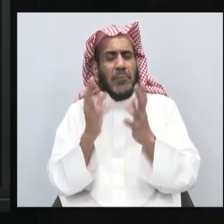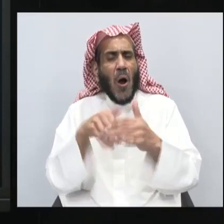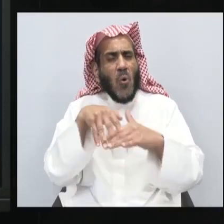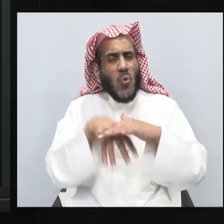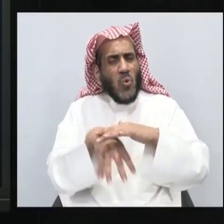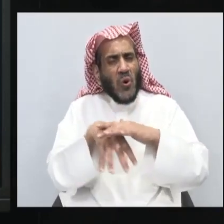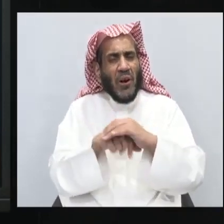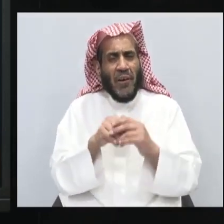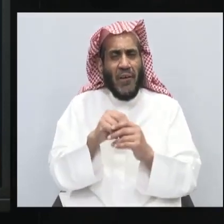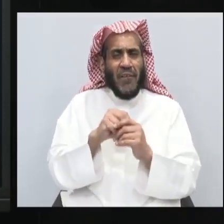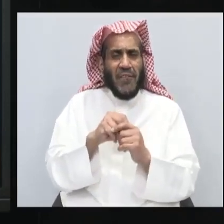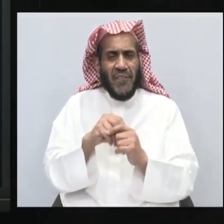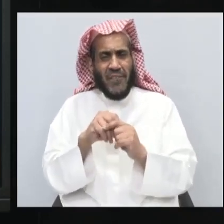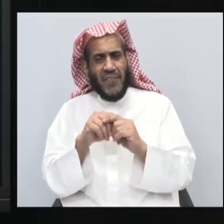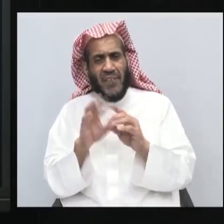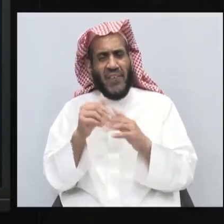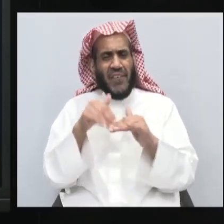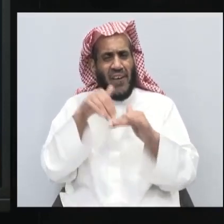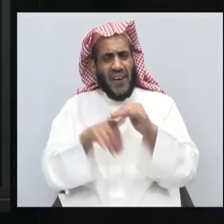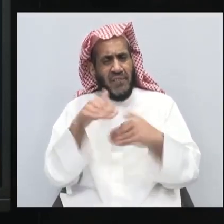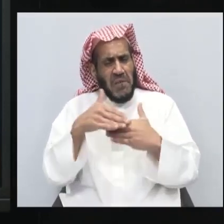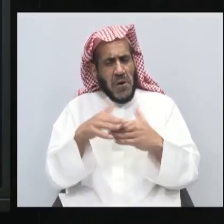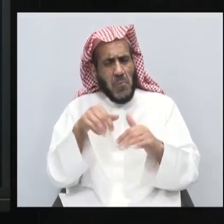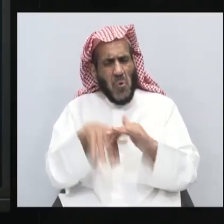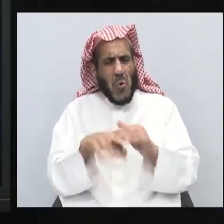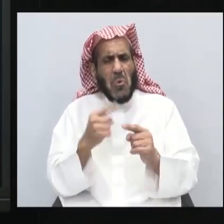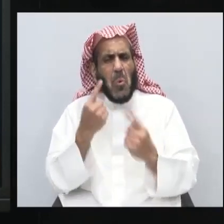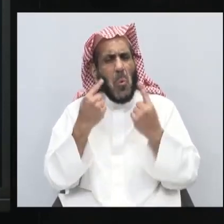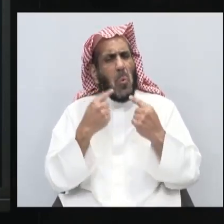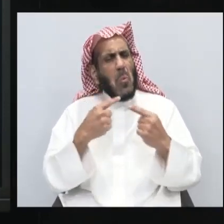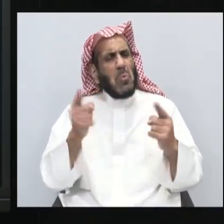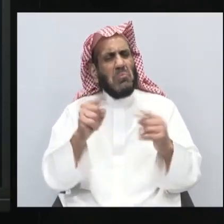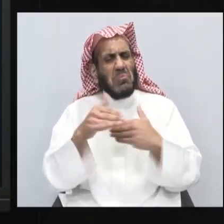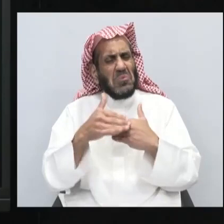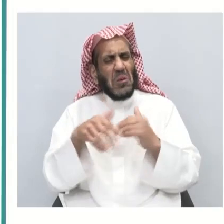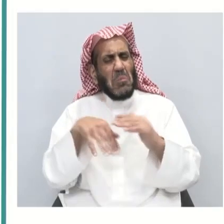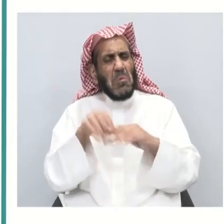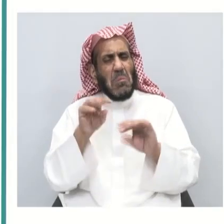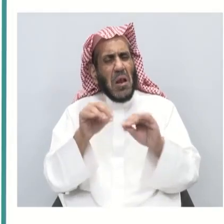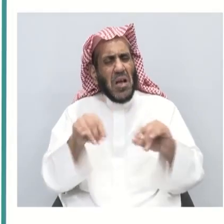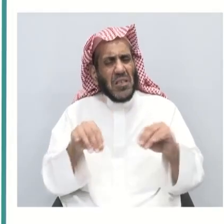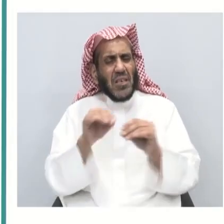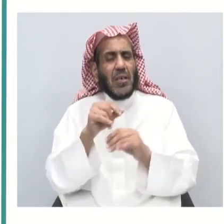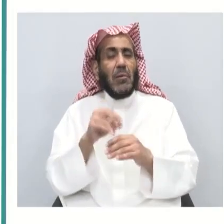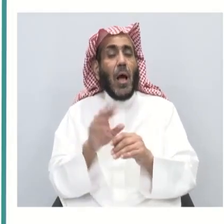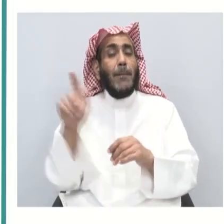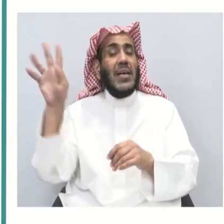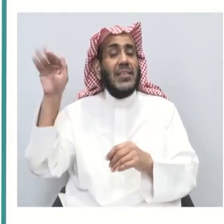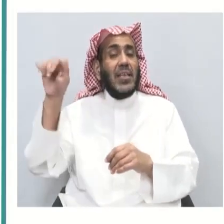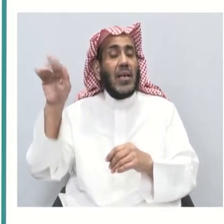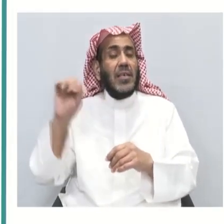جذور لأنها قريبة، لا تعيش طويلا، قريبة من المناطق الرطبة. أما